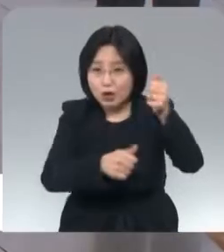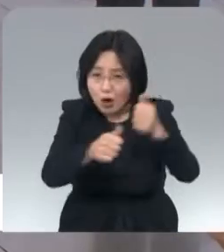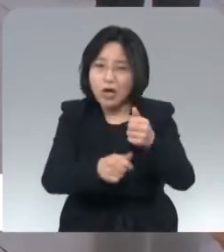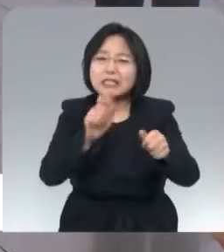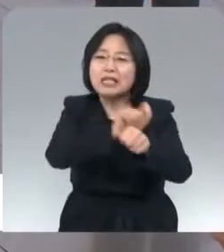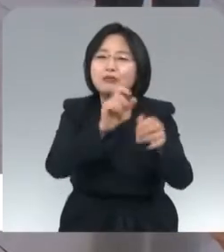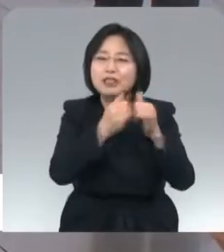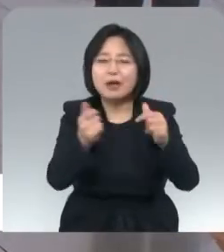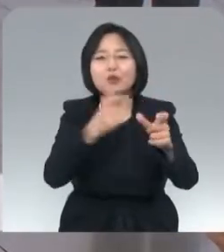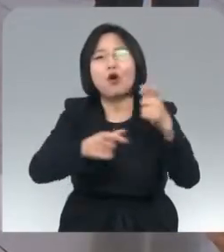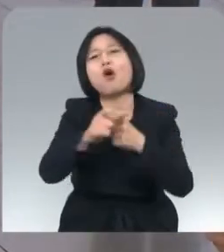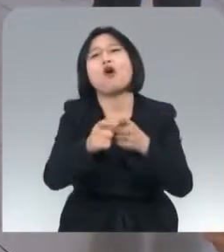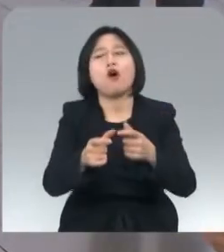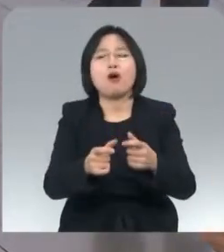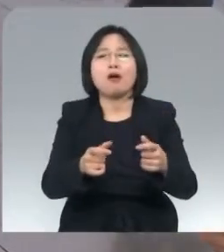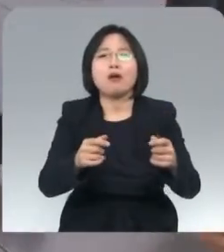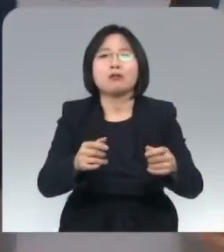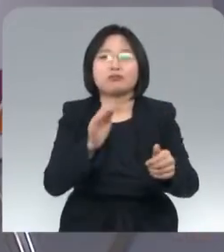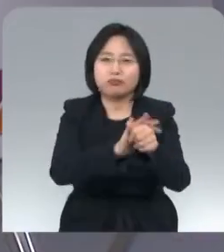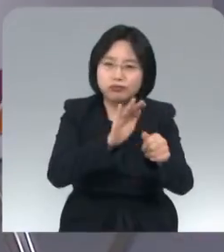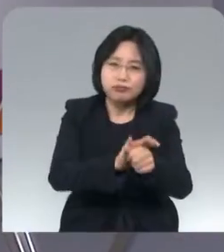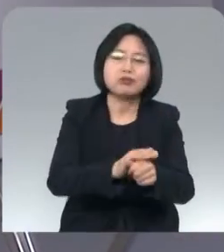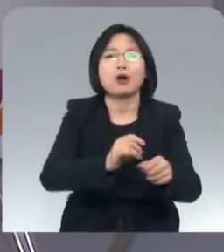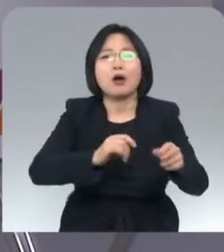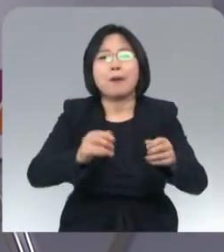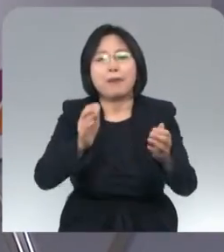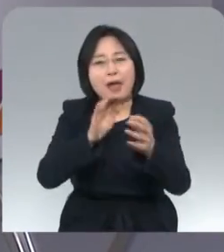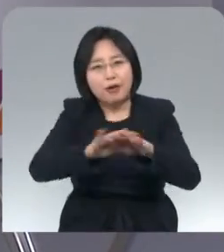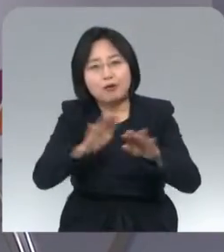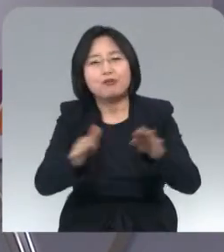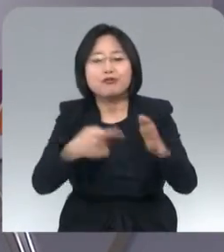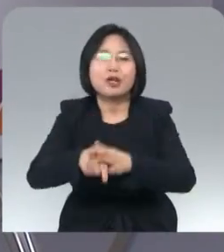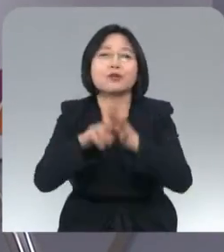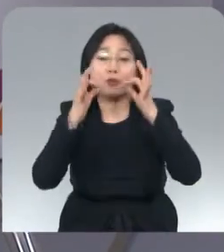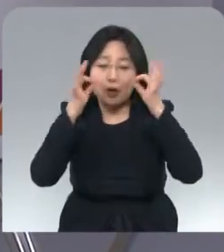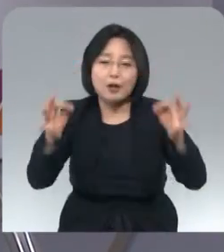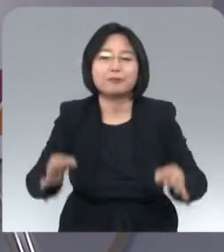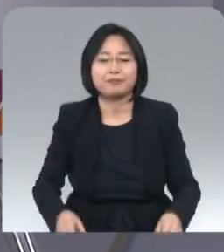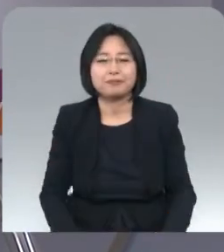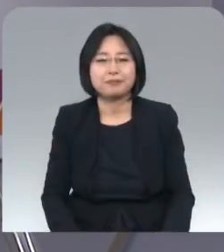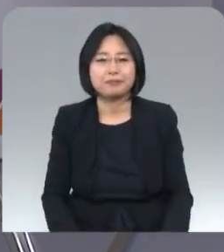선거사무원을 추가로 투입하는 등 보완책을 마련하겠다고 밝혔습니다. KBS 뉴스 박민철입니다.